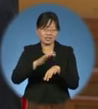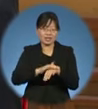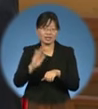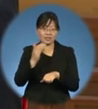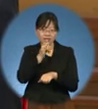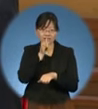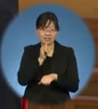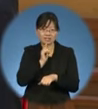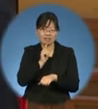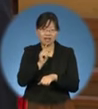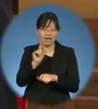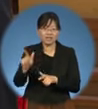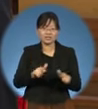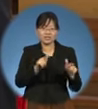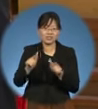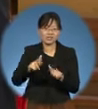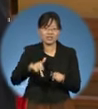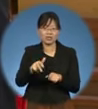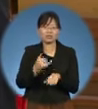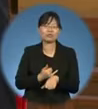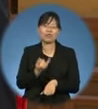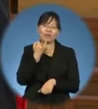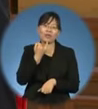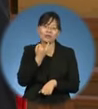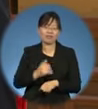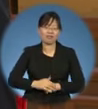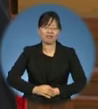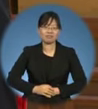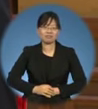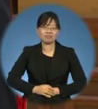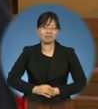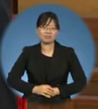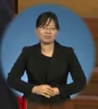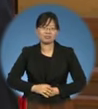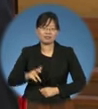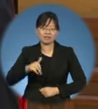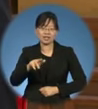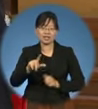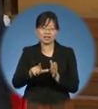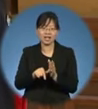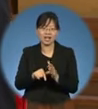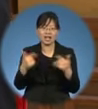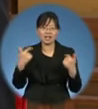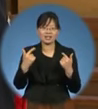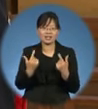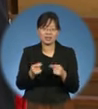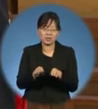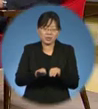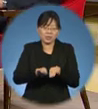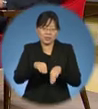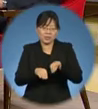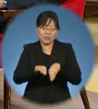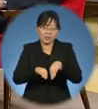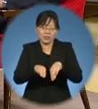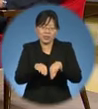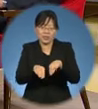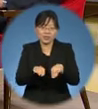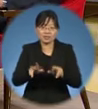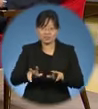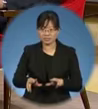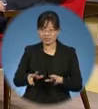되니까 하루 종일 하고 다녀도 괜찮아요. 그러니까 걸어 다닐 때면은 의뢰이 그렇게 다니는 거예요. 지금도 그렇게